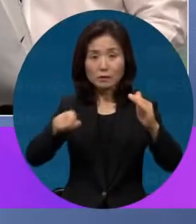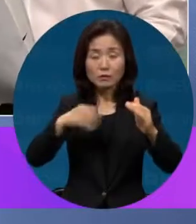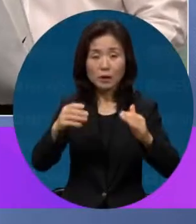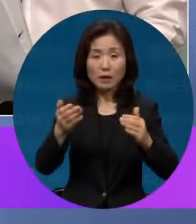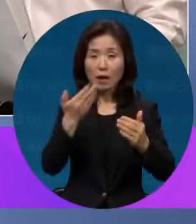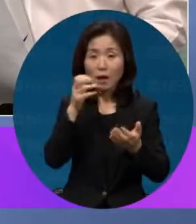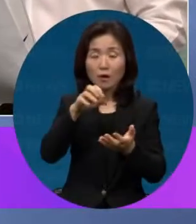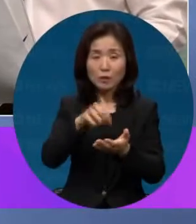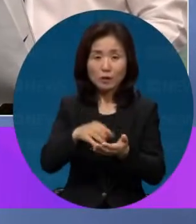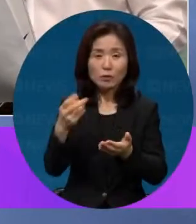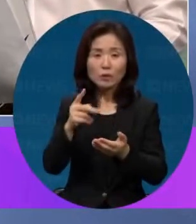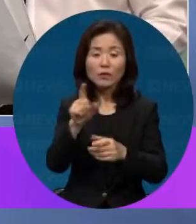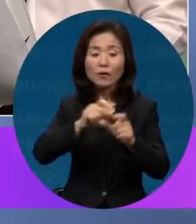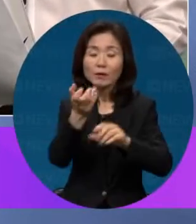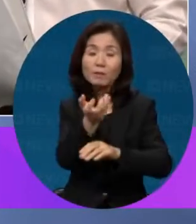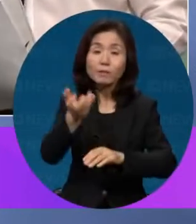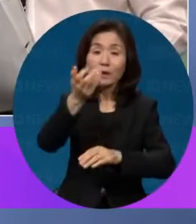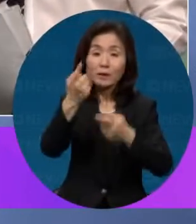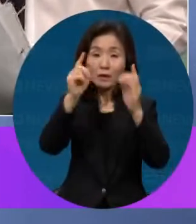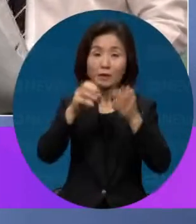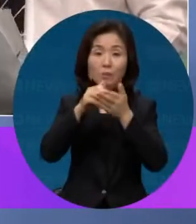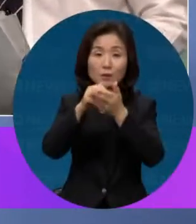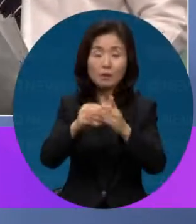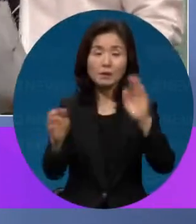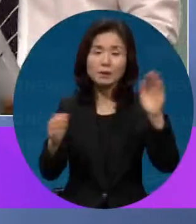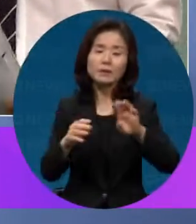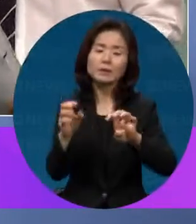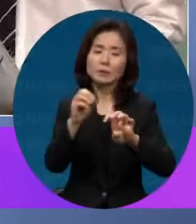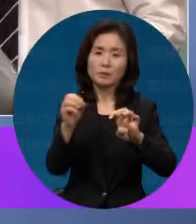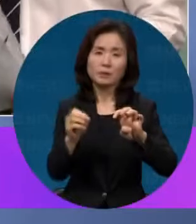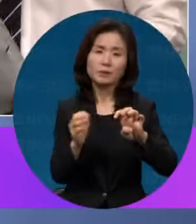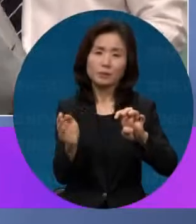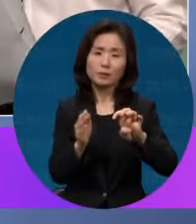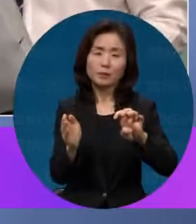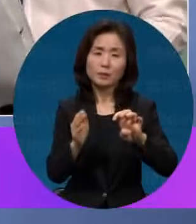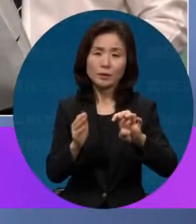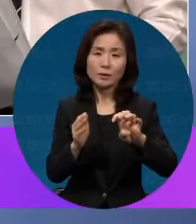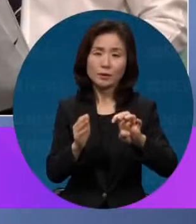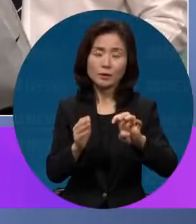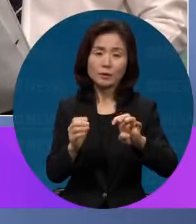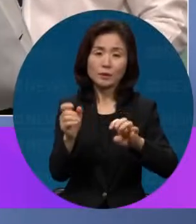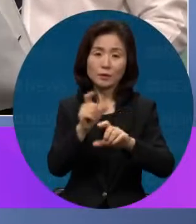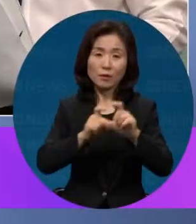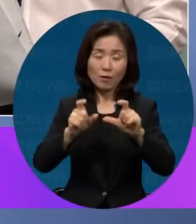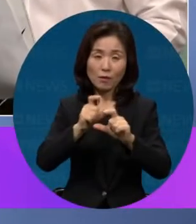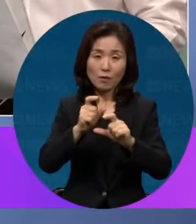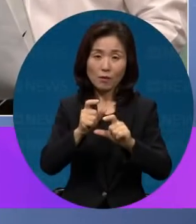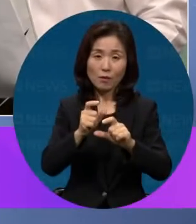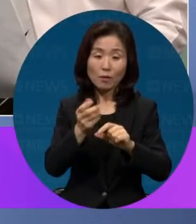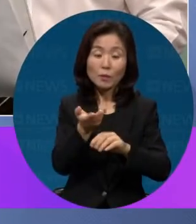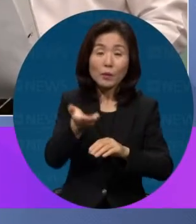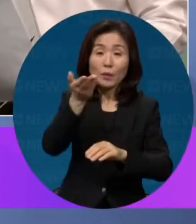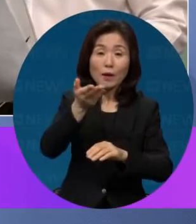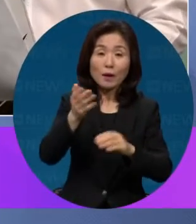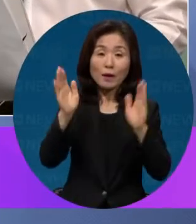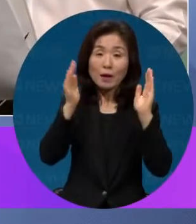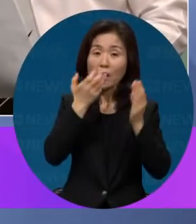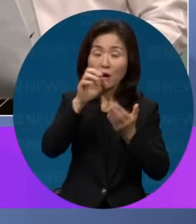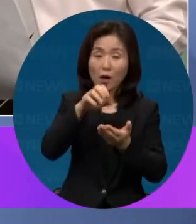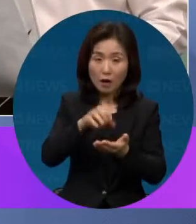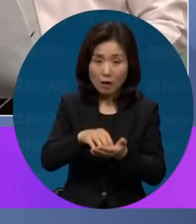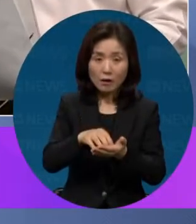더 높은 수준의 대학으로 가는 경우는 40% 에 그칩니다 이 또 더 높은 학사학위를 받고 싶어하는 신입생 가운데